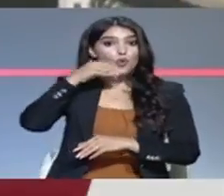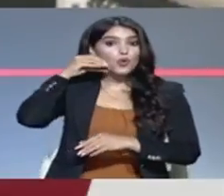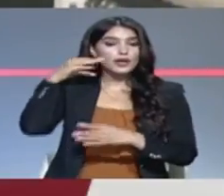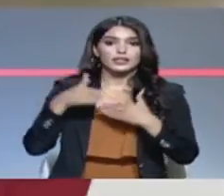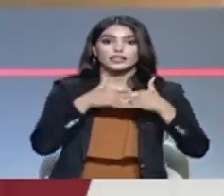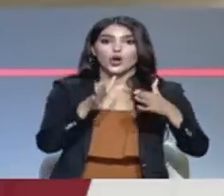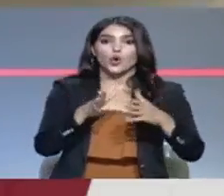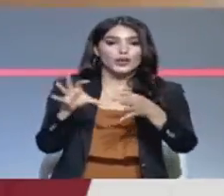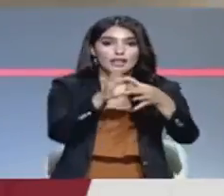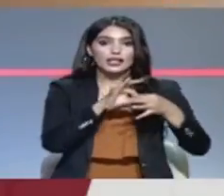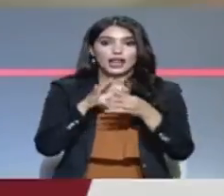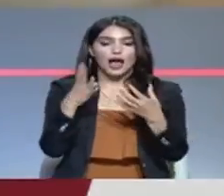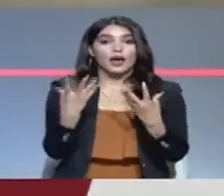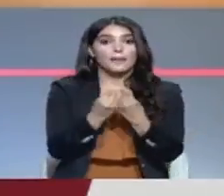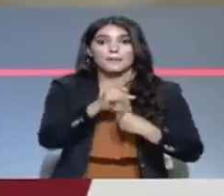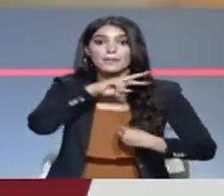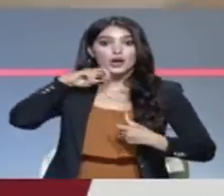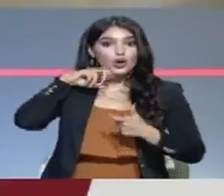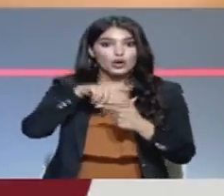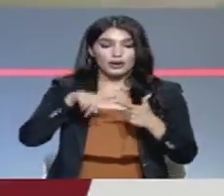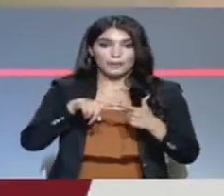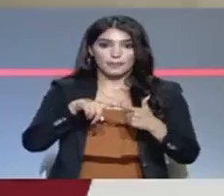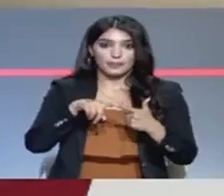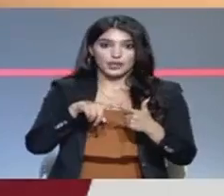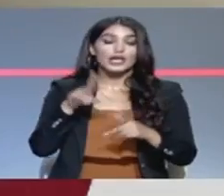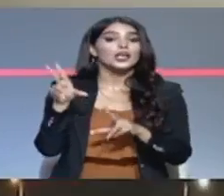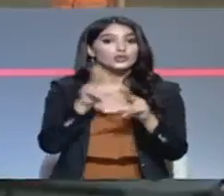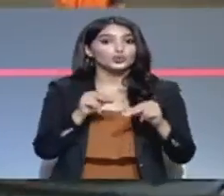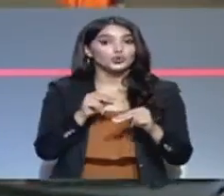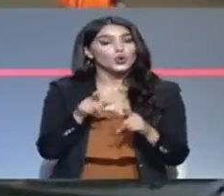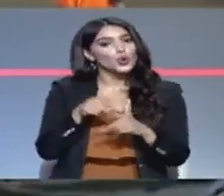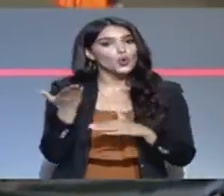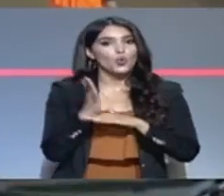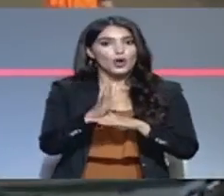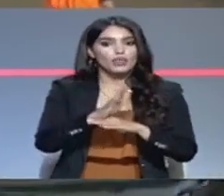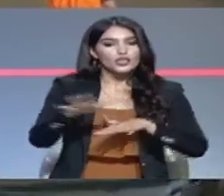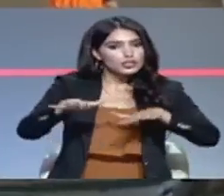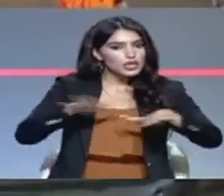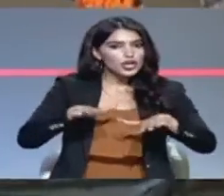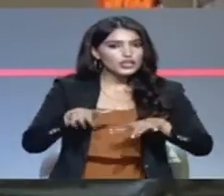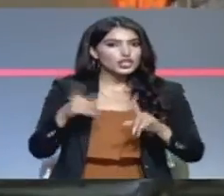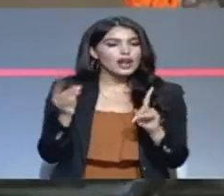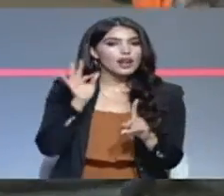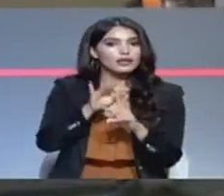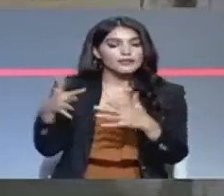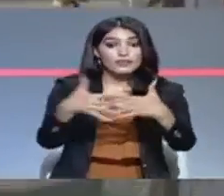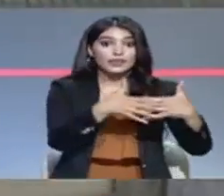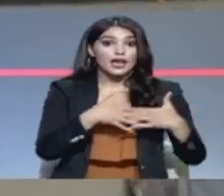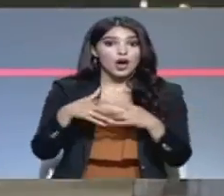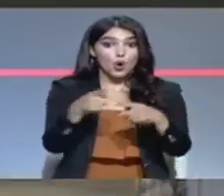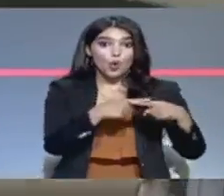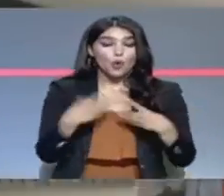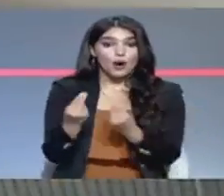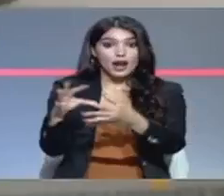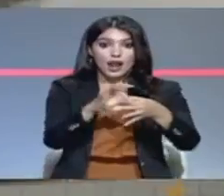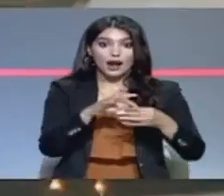التعاون الدبلوماسي والتجاري مع سلطات الاحتلال، ومن خلال وضع خريطة طريق نحو التعاون المشترك